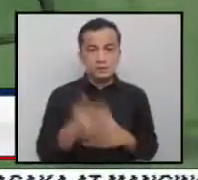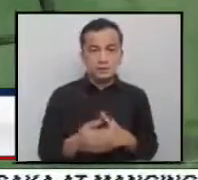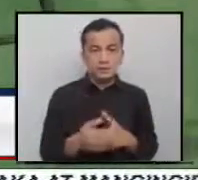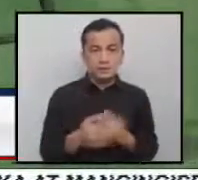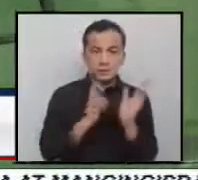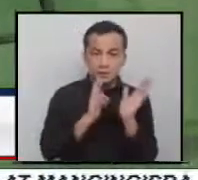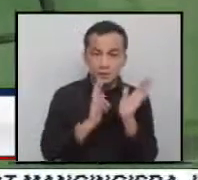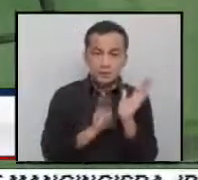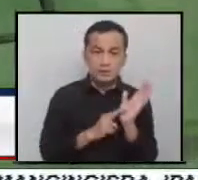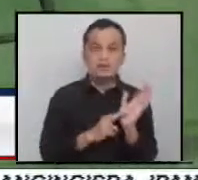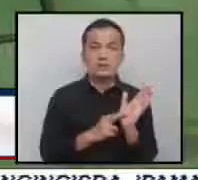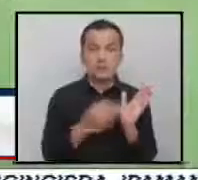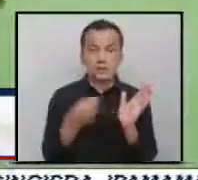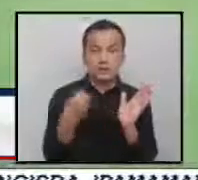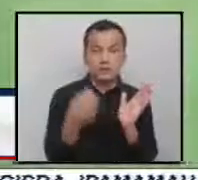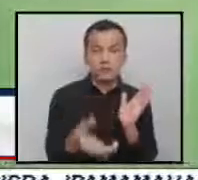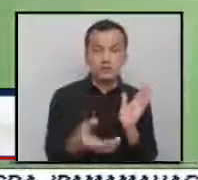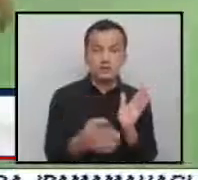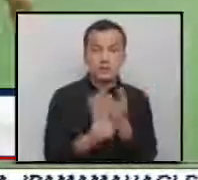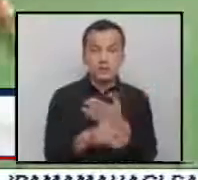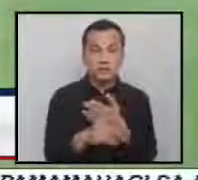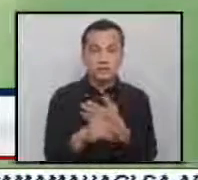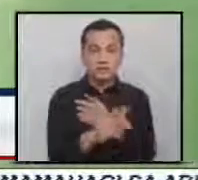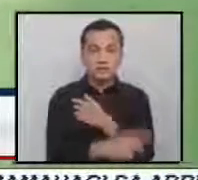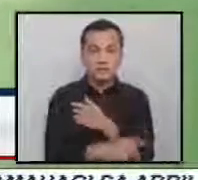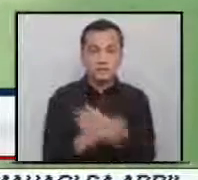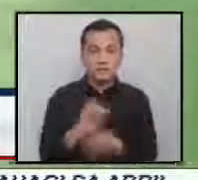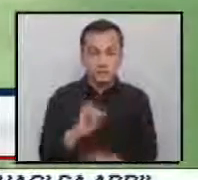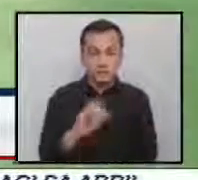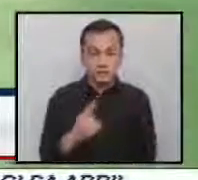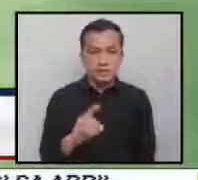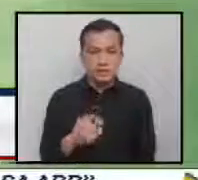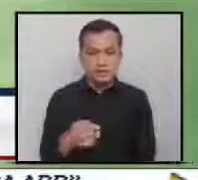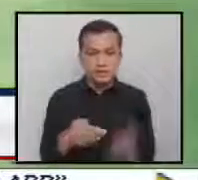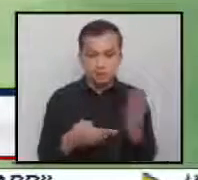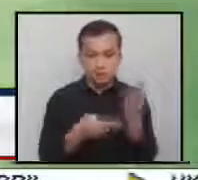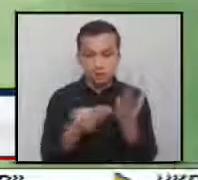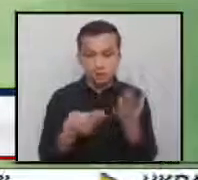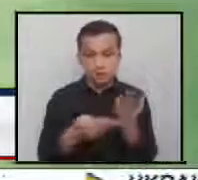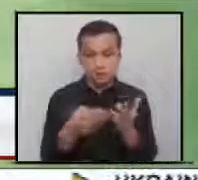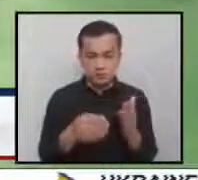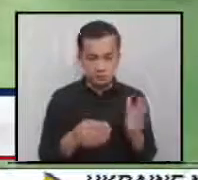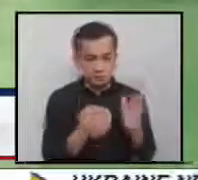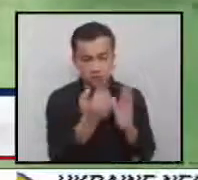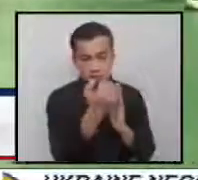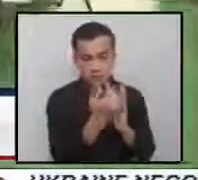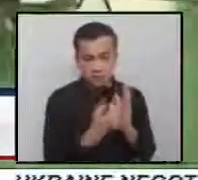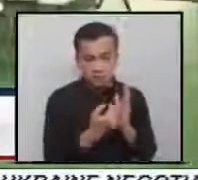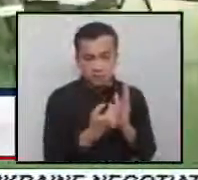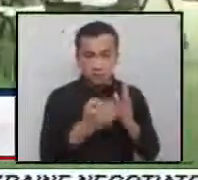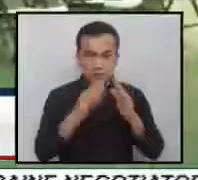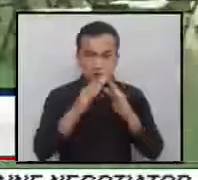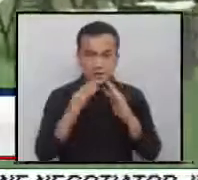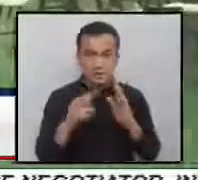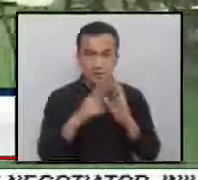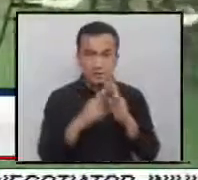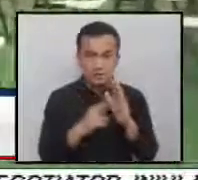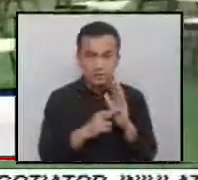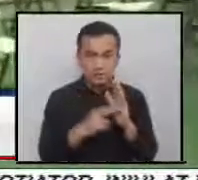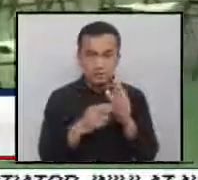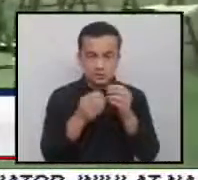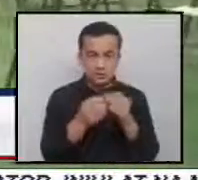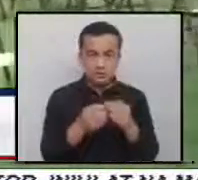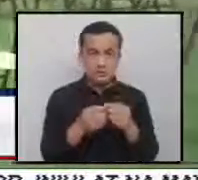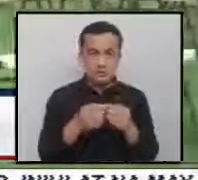at bibigyan ng Balik Probinsya ID at flyers kung saan nakasaad dito ang house rules at mga impormasyon kaugnay